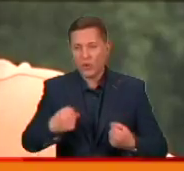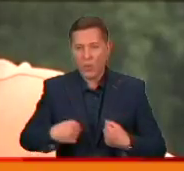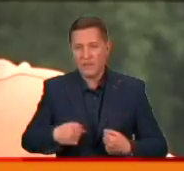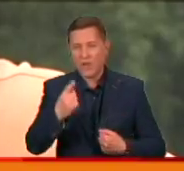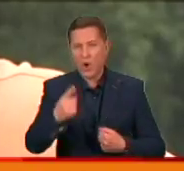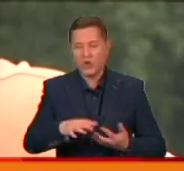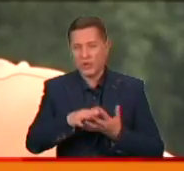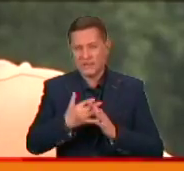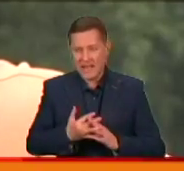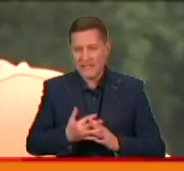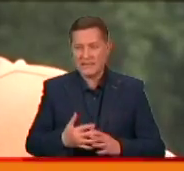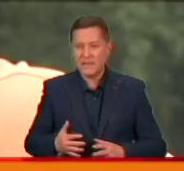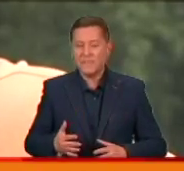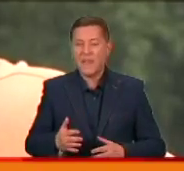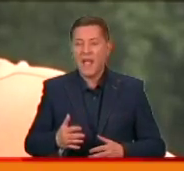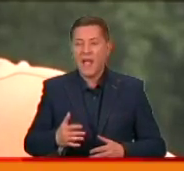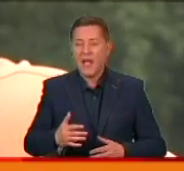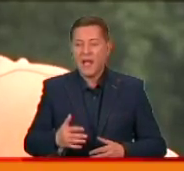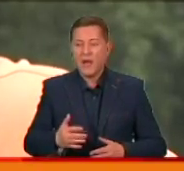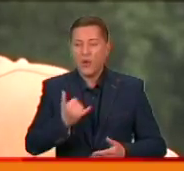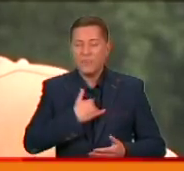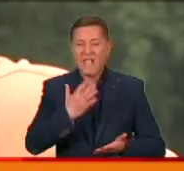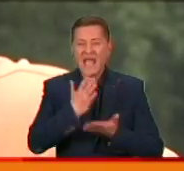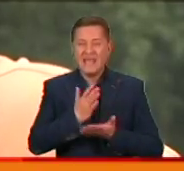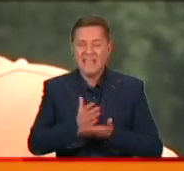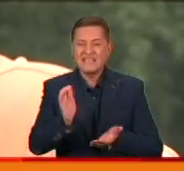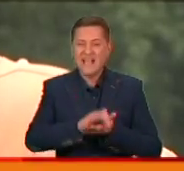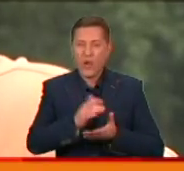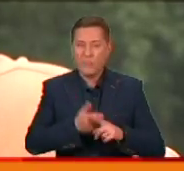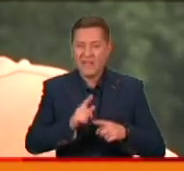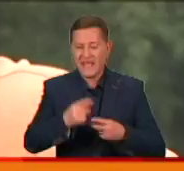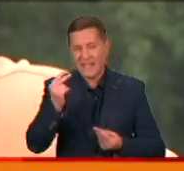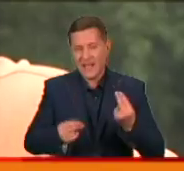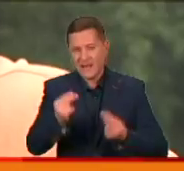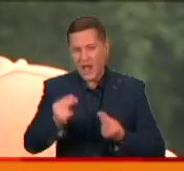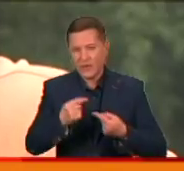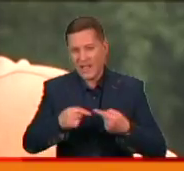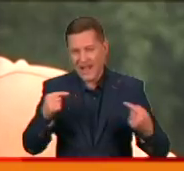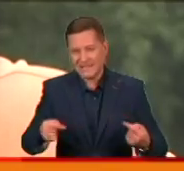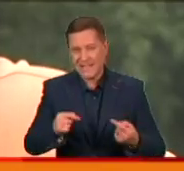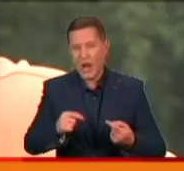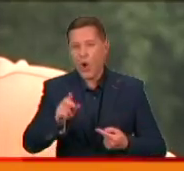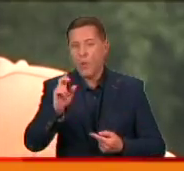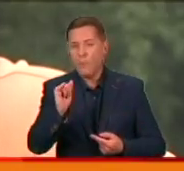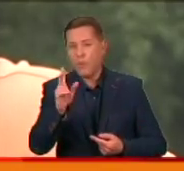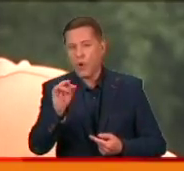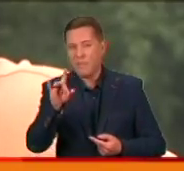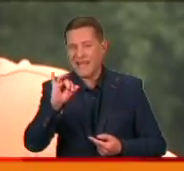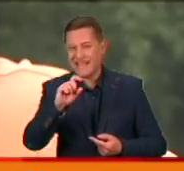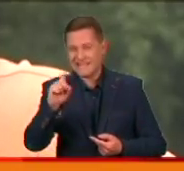невдалі приклади. У мене є як знайомі, які грають на букмекерських конторах, і так само є знайомі,